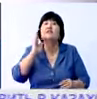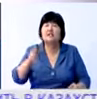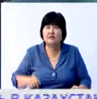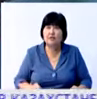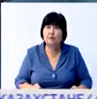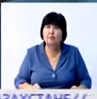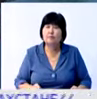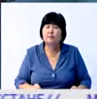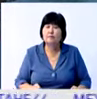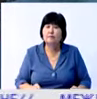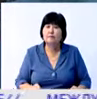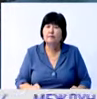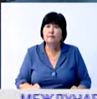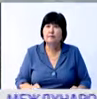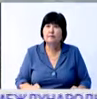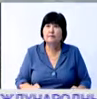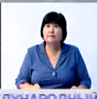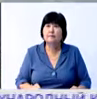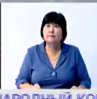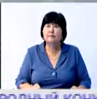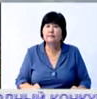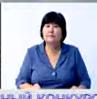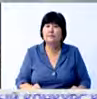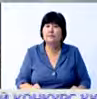джим назар окружал желтая формат видовая канат махамбетов телеканал козла рта